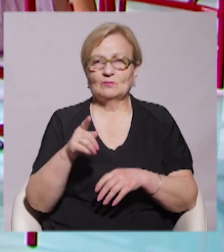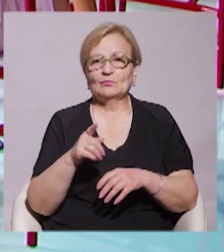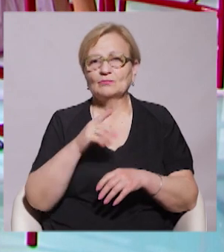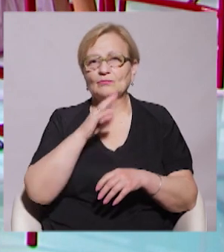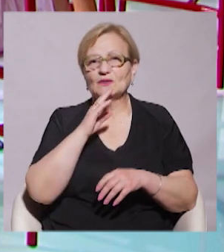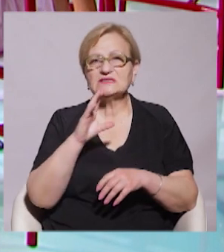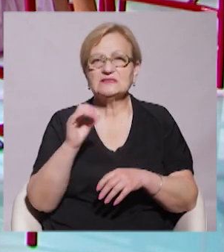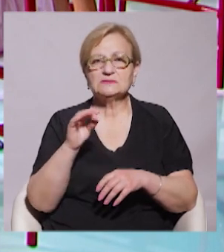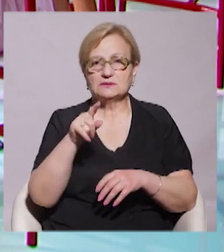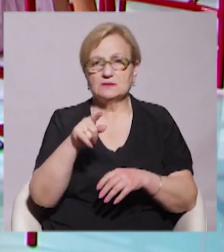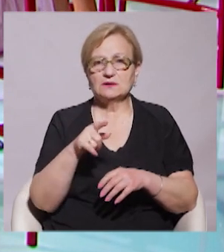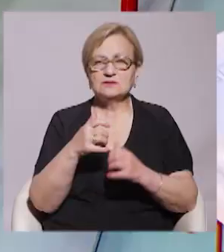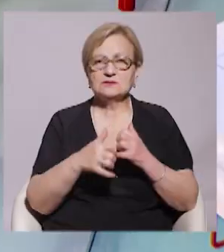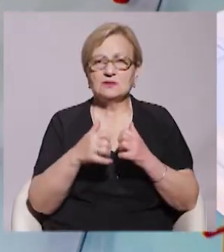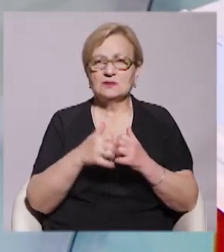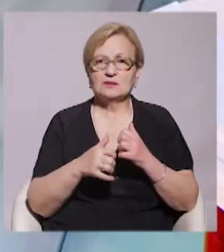მან ნახე.